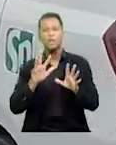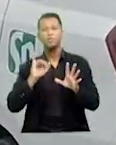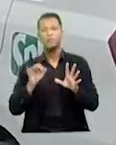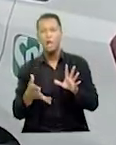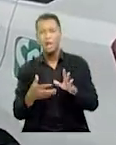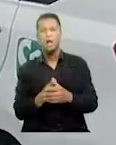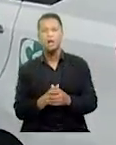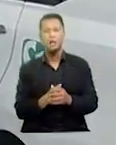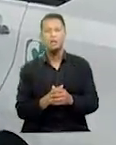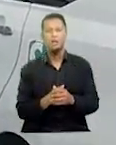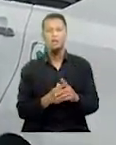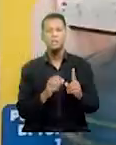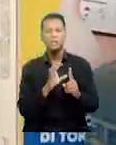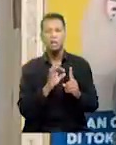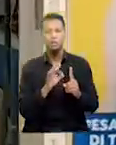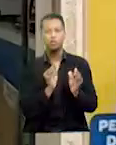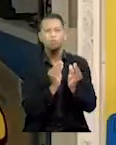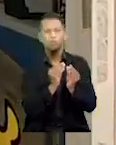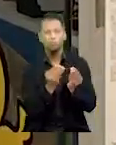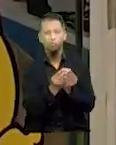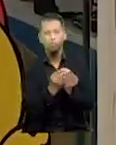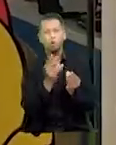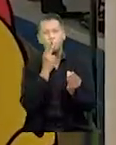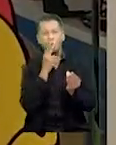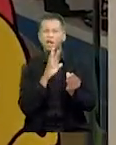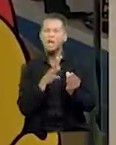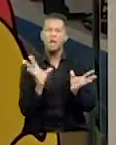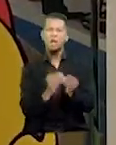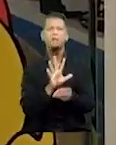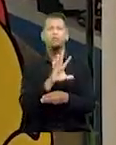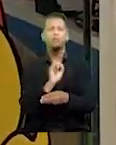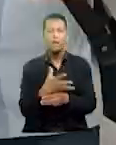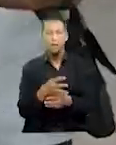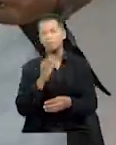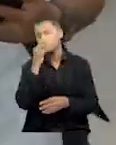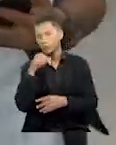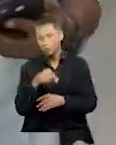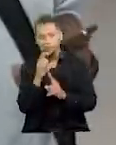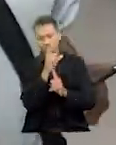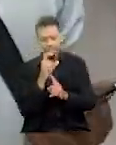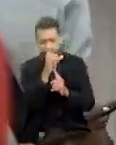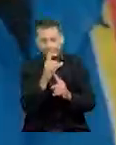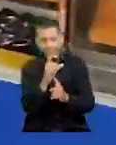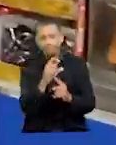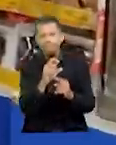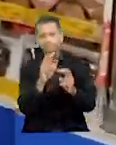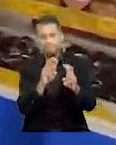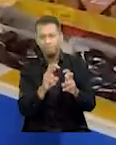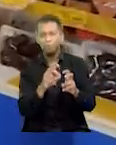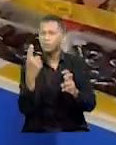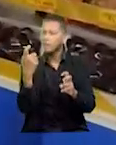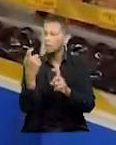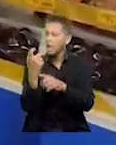5 juta rupiah. Polisi masih menyelidiki kemungkinan senjata yang dibawa pelaku adalah senjata api mainan atau